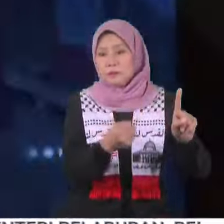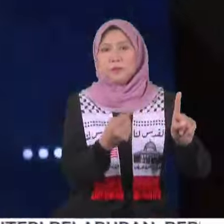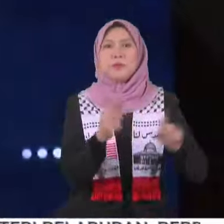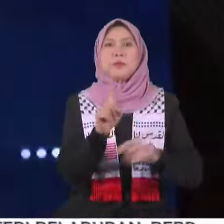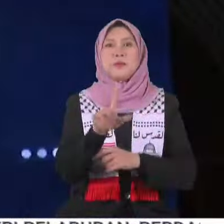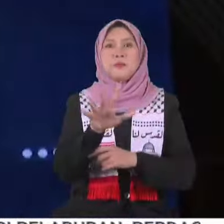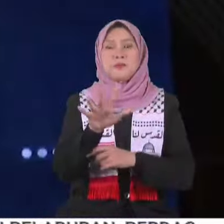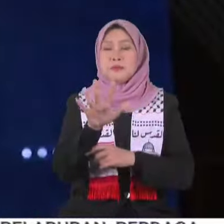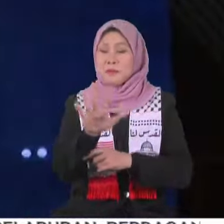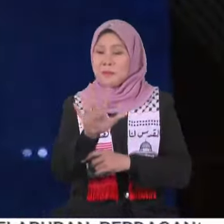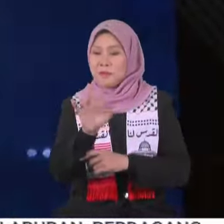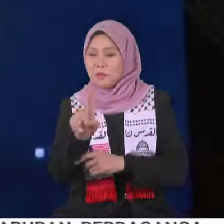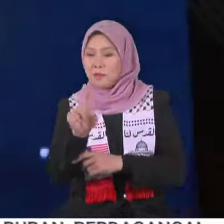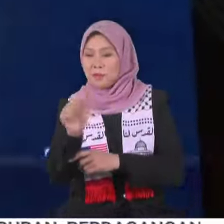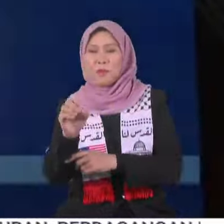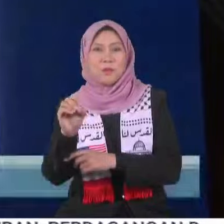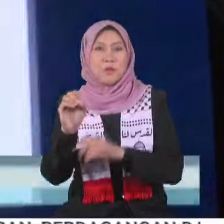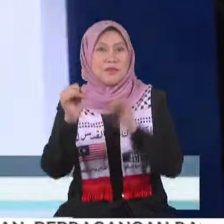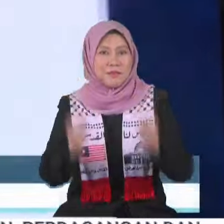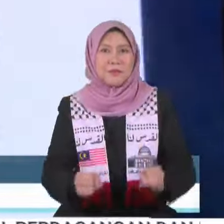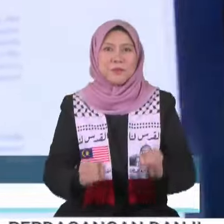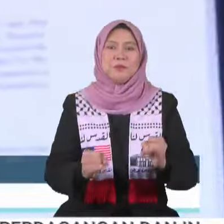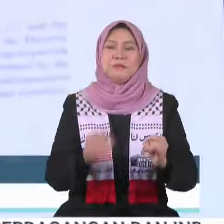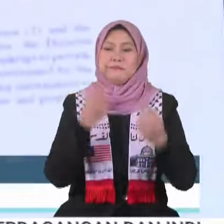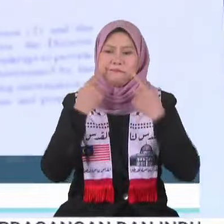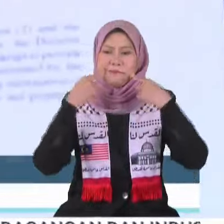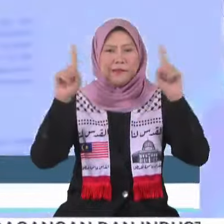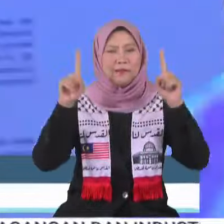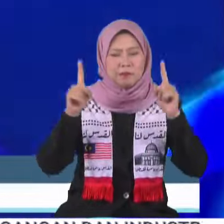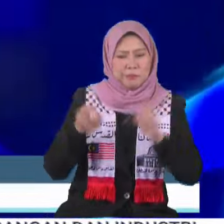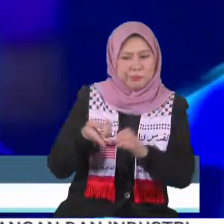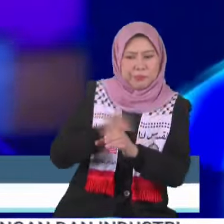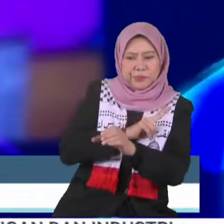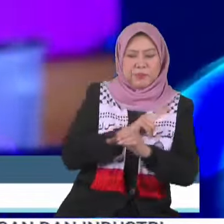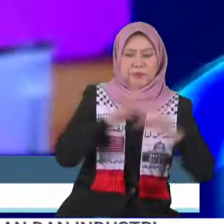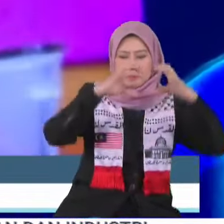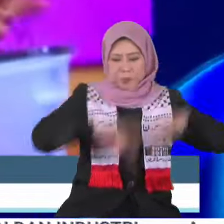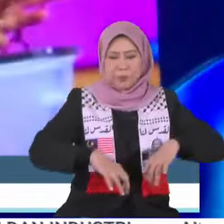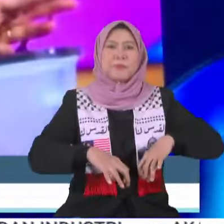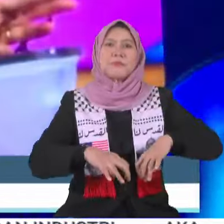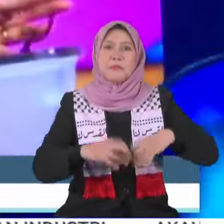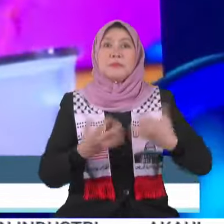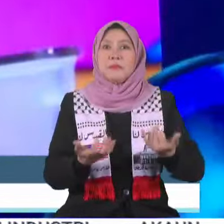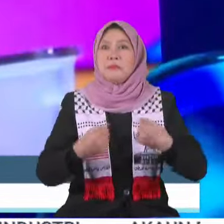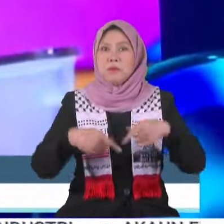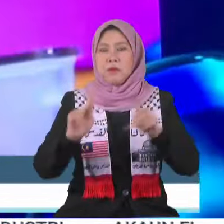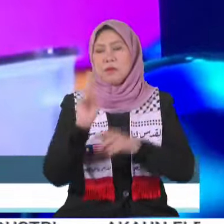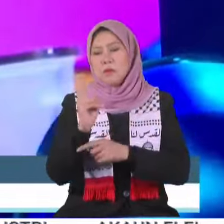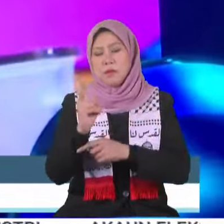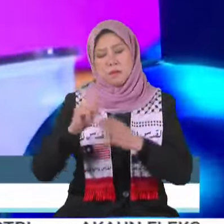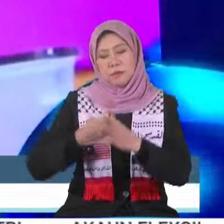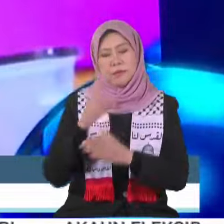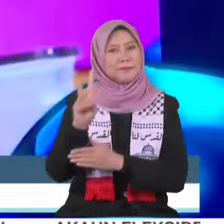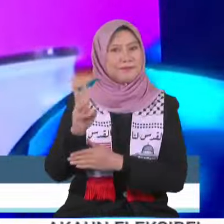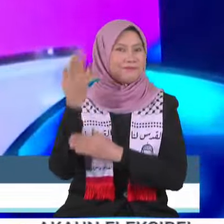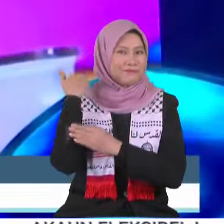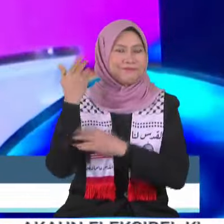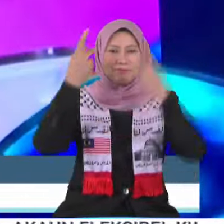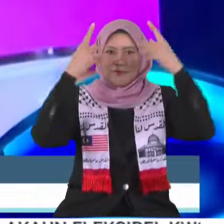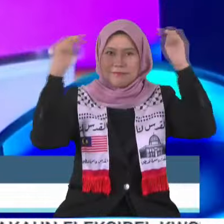142,510 individu berjaya dikeluarkan dari status bankrupt menerusi inisiatif Dasar Peluang Kedua setakat Jun lalu. Perdana